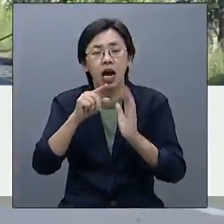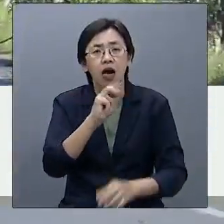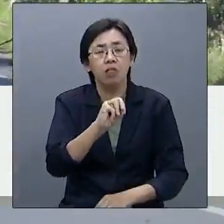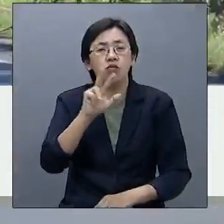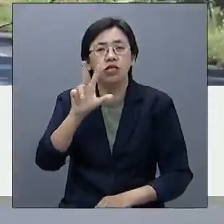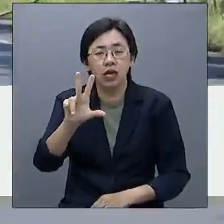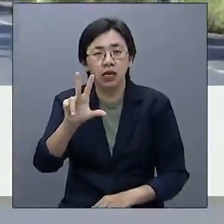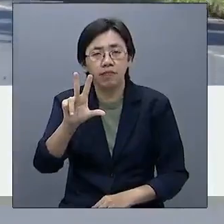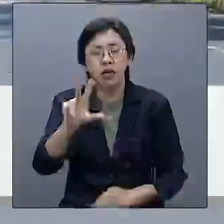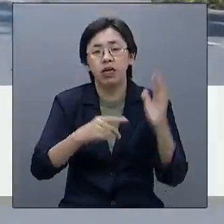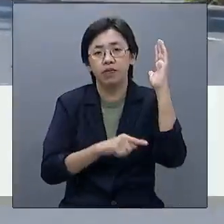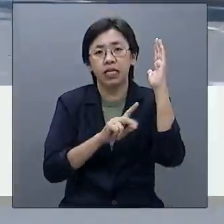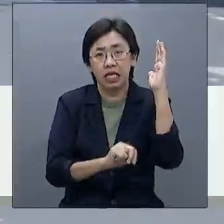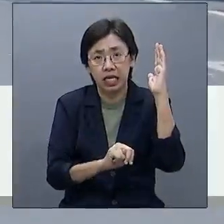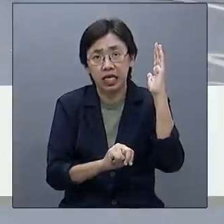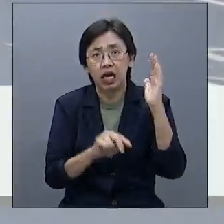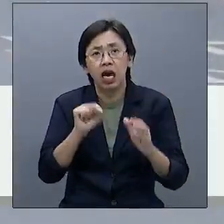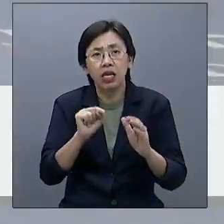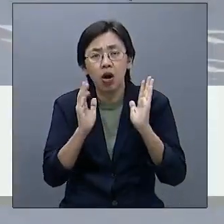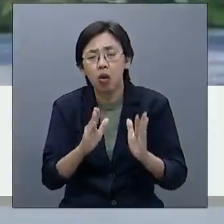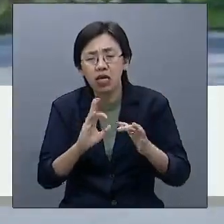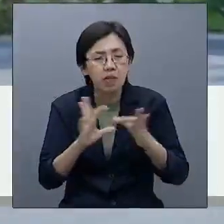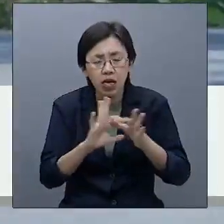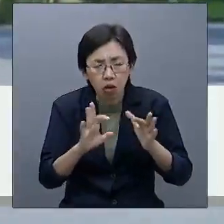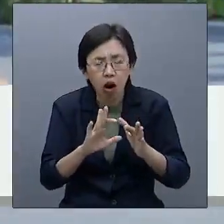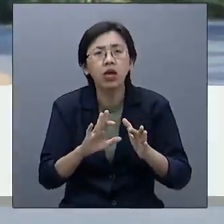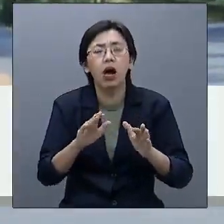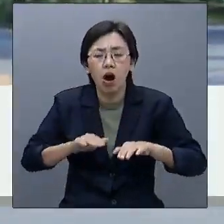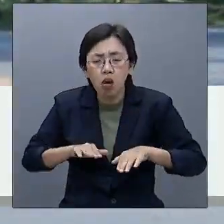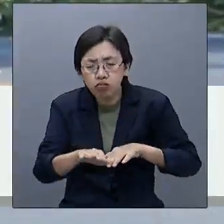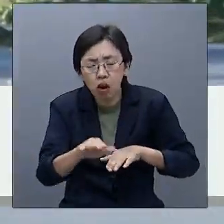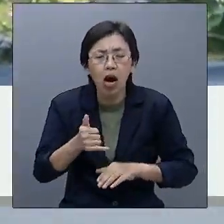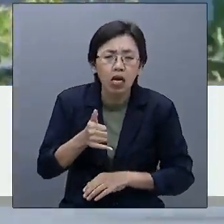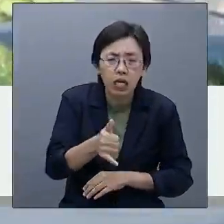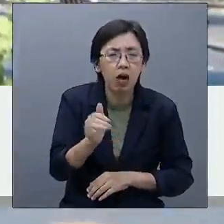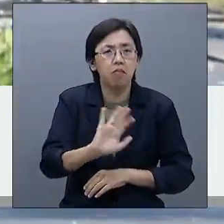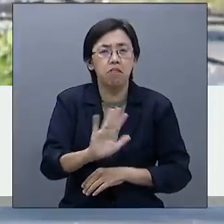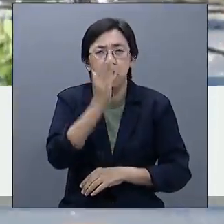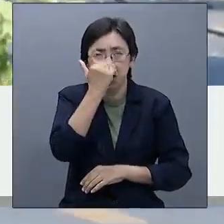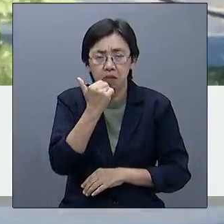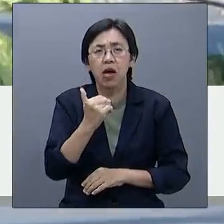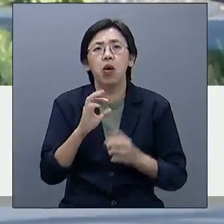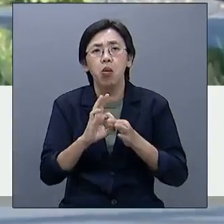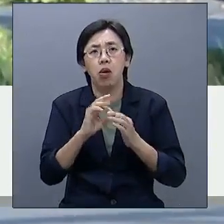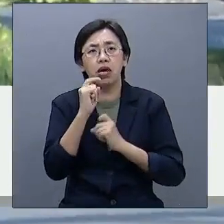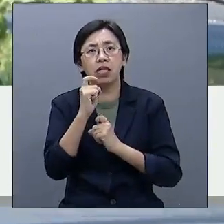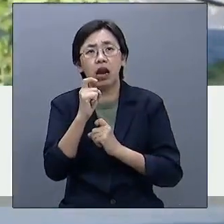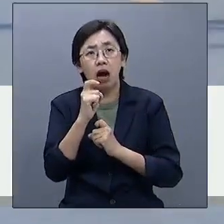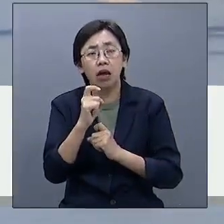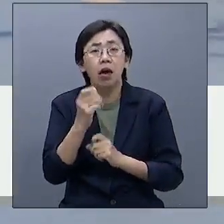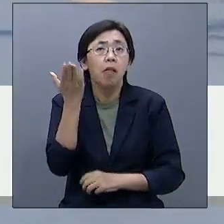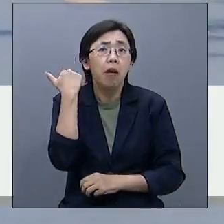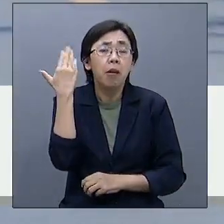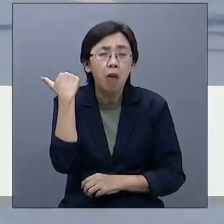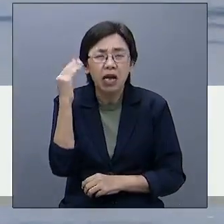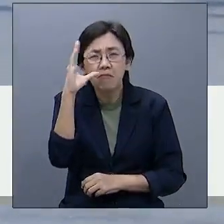ยะรังจังหวัดปัตตานีไม่ให้บุคคลที่เกี่ยวไม่เกี่ยวข้องเข้าไปภายในค่ะเพราะเกรงว่าจะได้รับอันตรายหลังจากเมื่อคืน